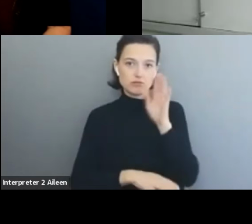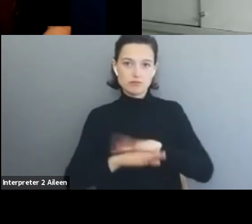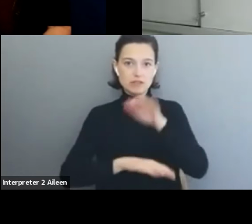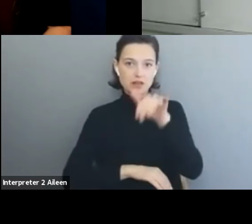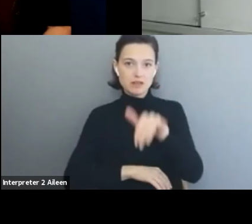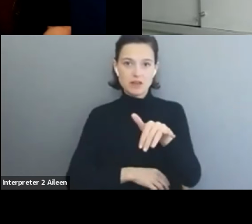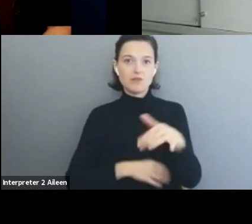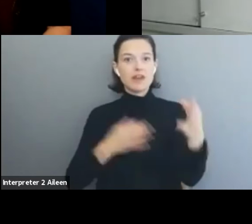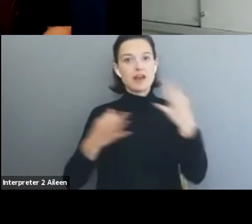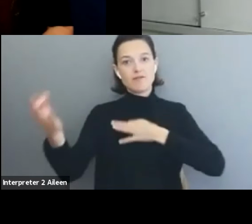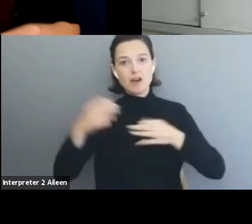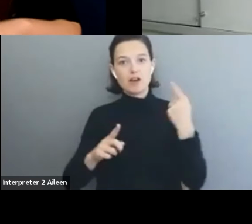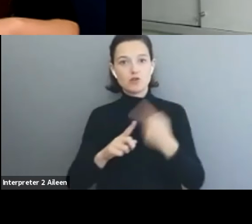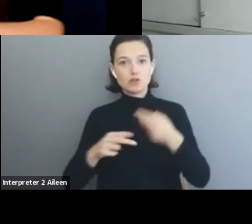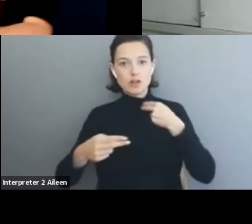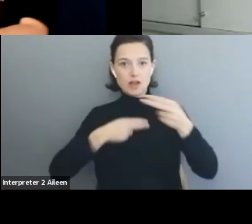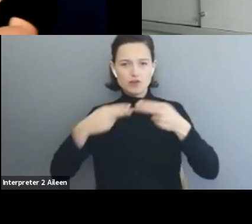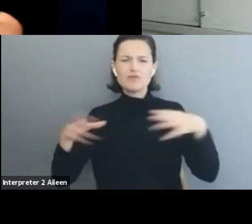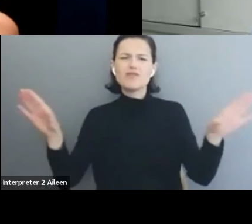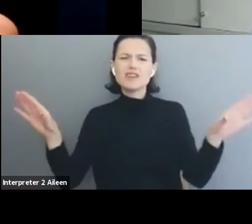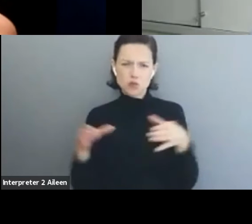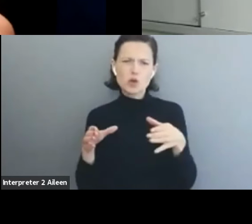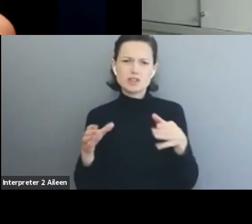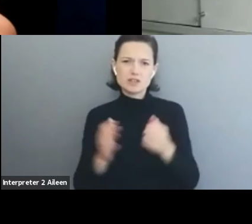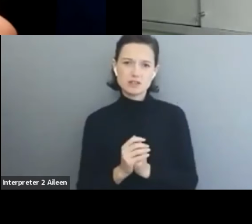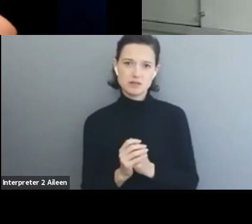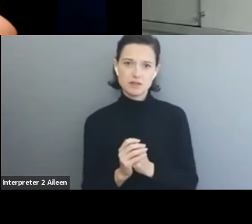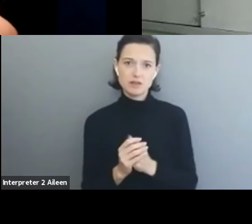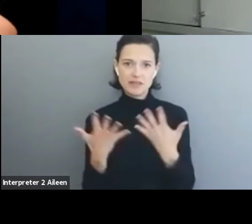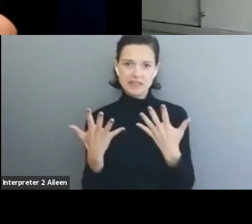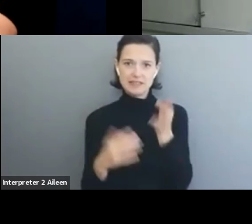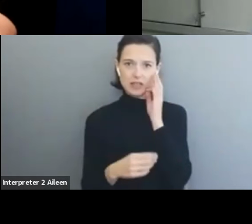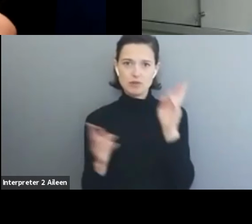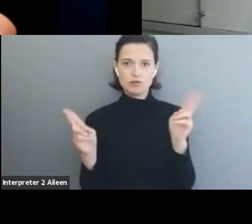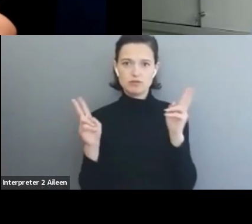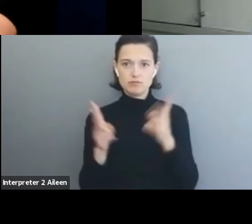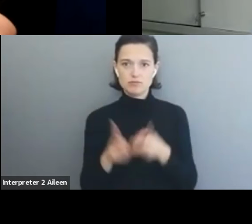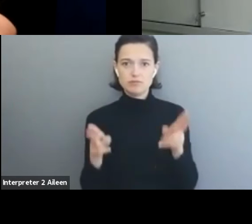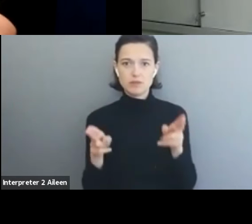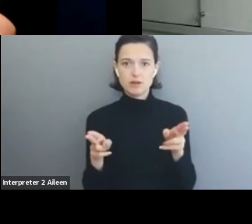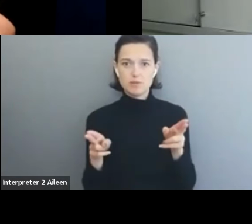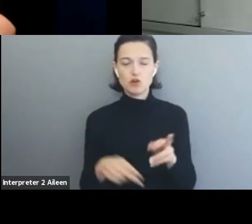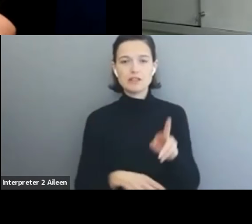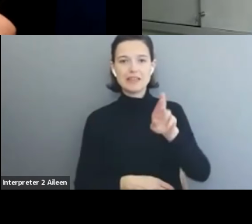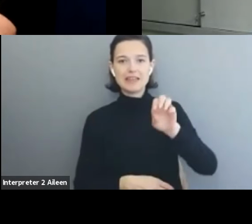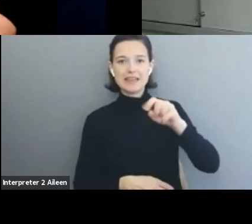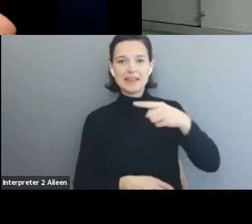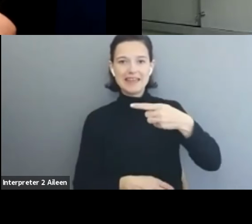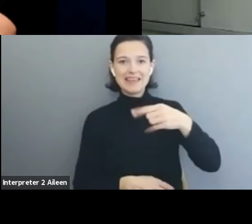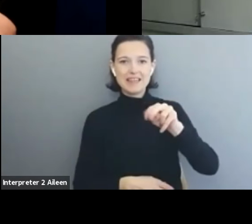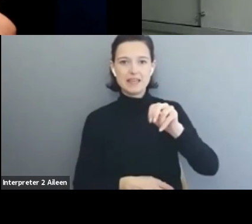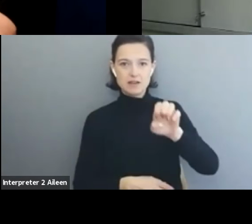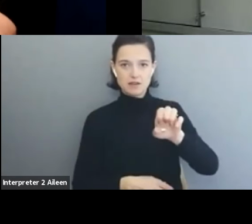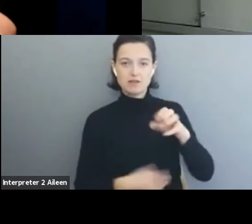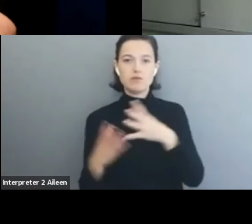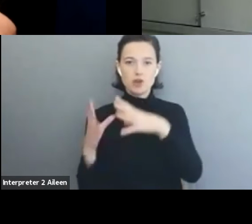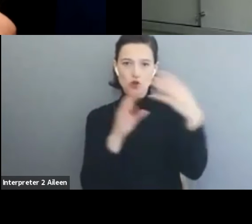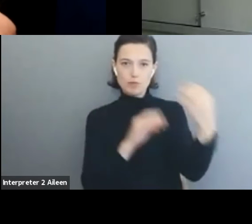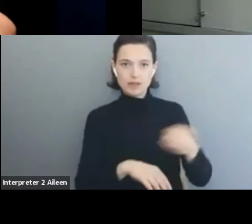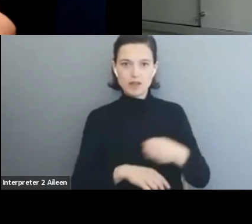Answers, für eine kurze Frage-Antwort-Session. Und Regine wird das übernehmen. Die hatte einen Blick auf den Chat und auf